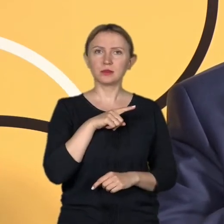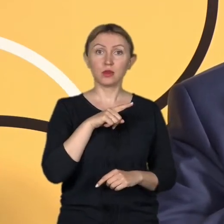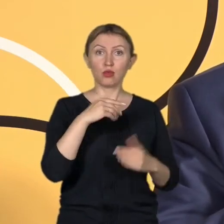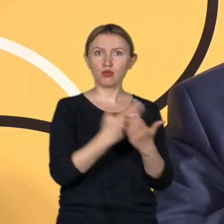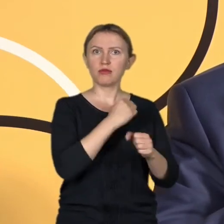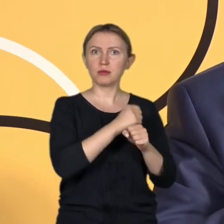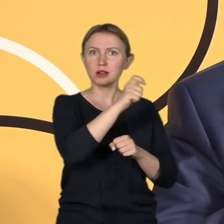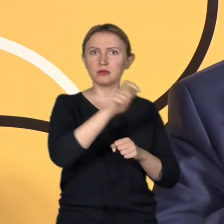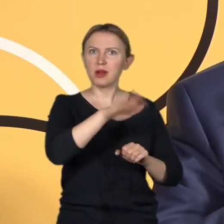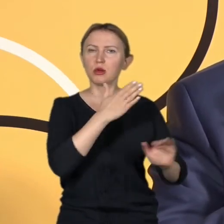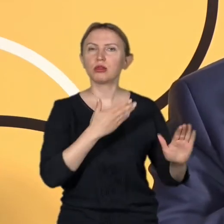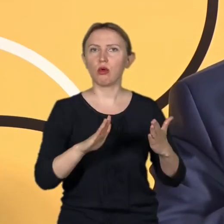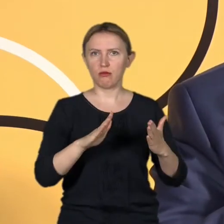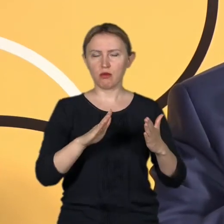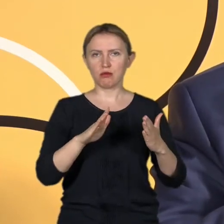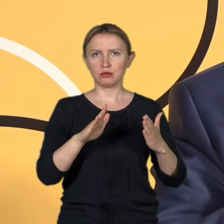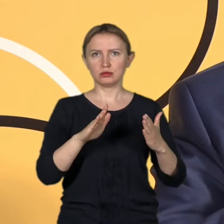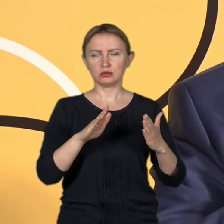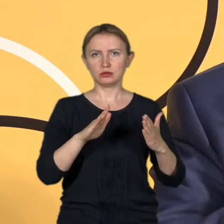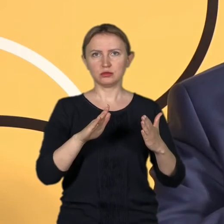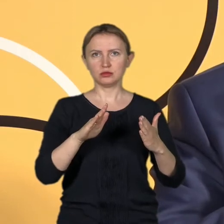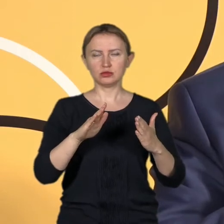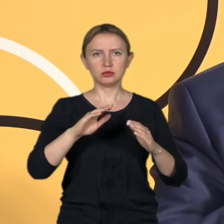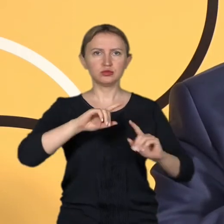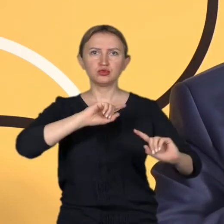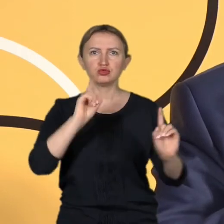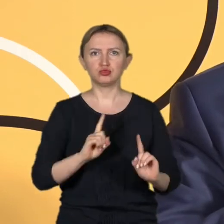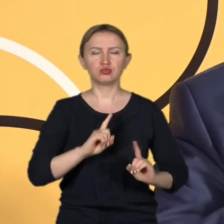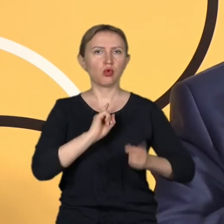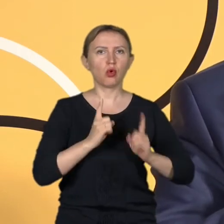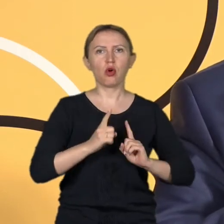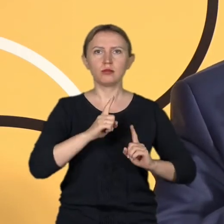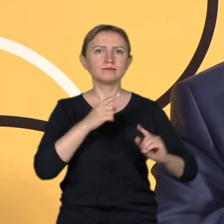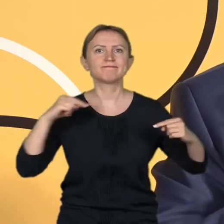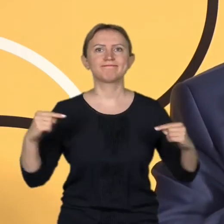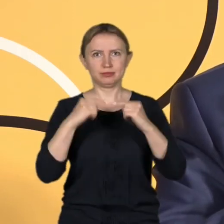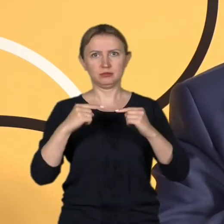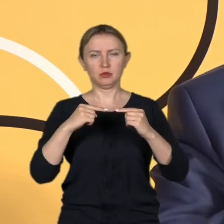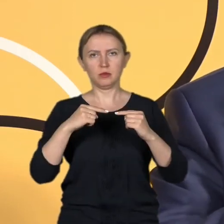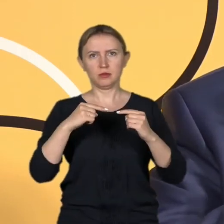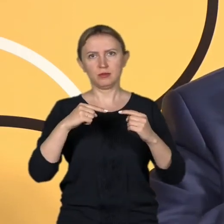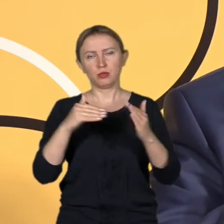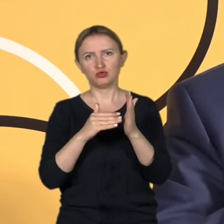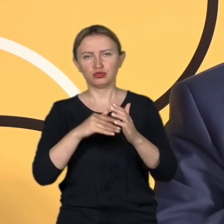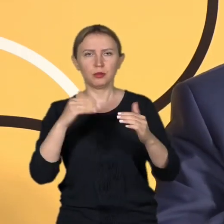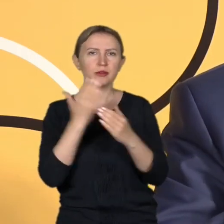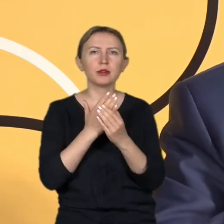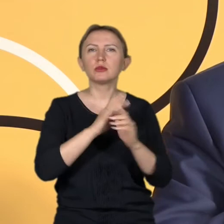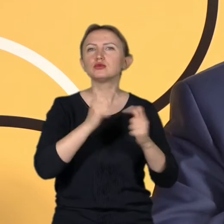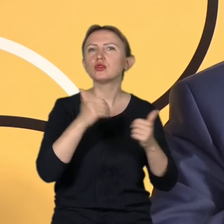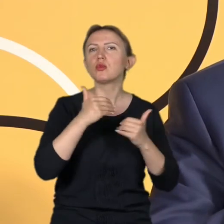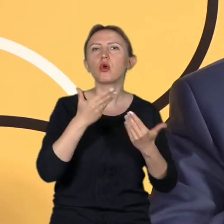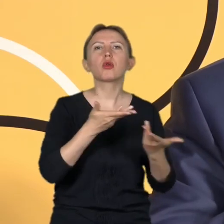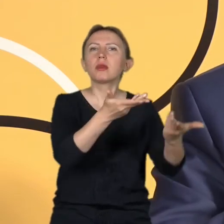nowi pracownicy są gotowi do tego, żeby się błyskawicznie przystosować do potrzeb funkcjonowania firmy, co są w stanie w tę